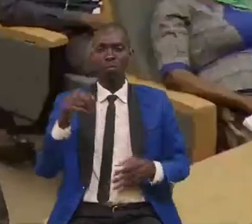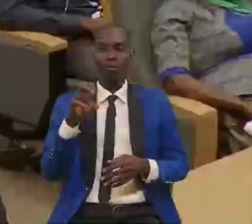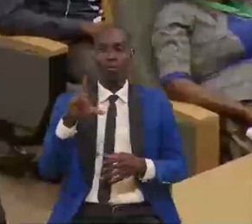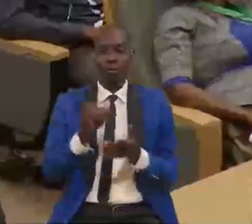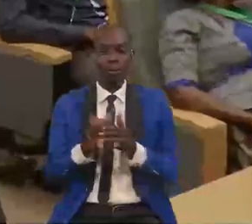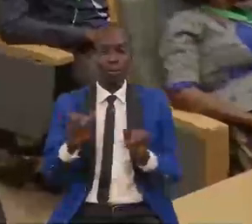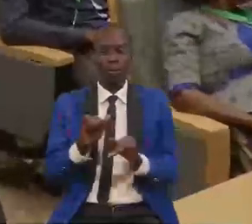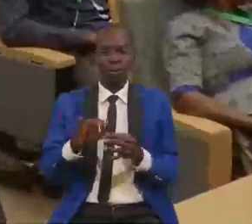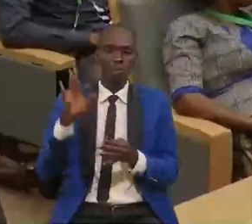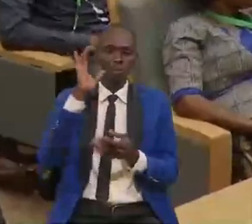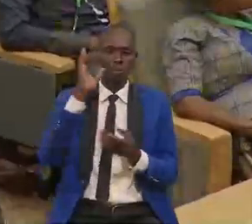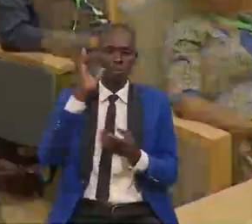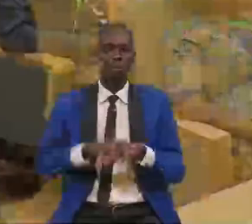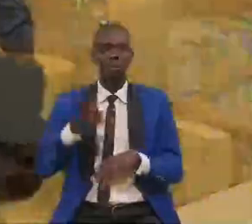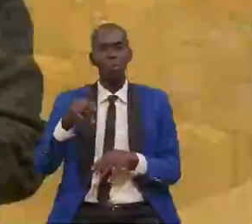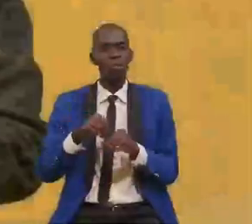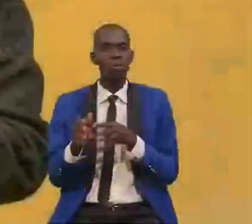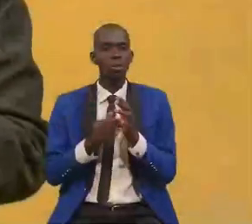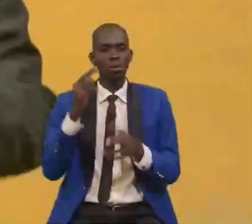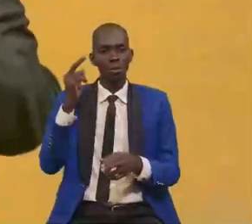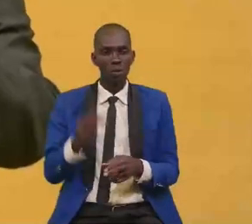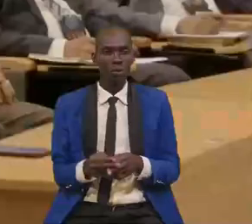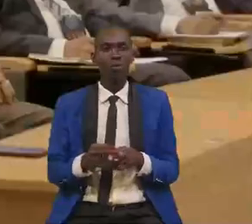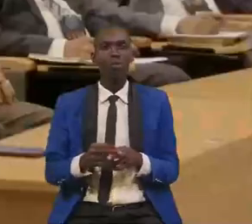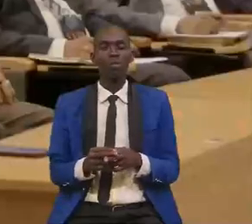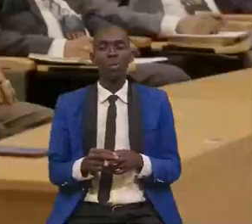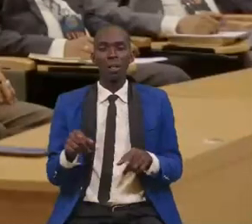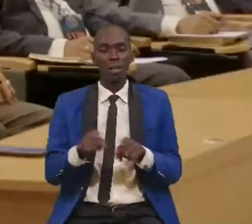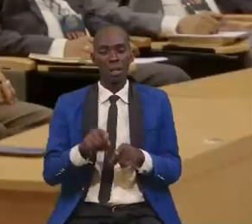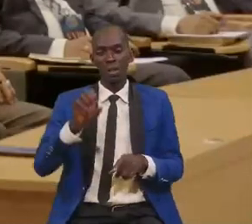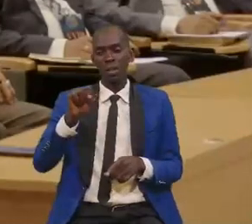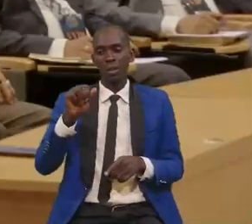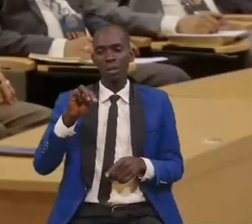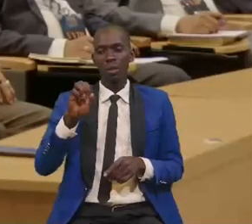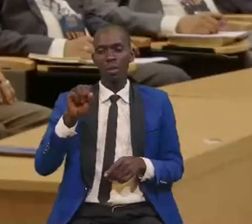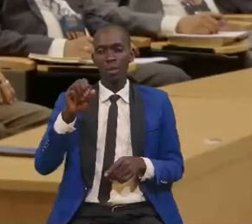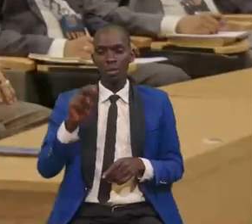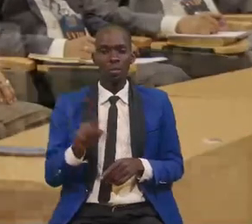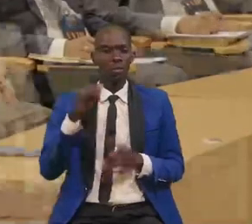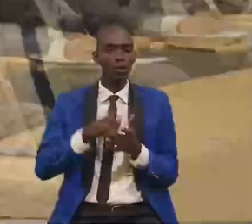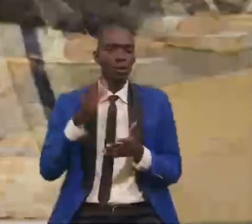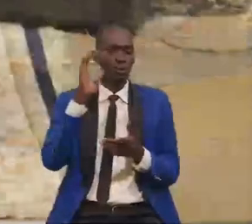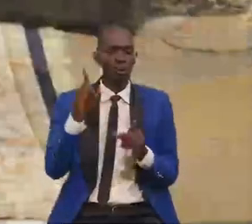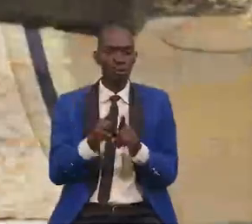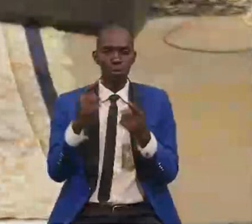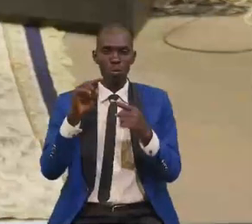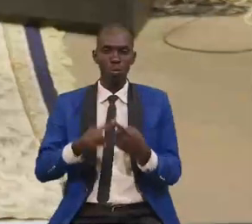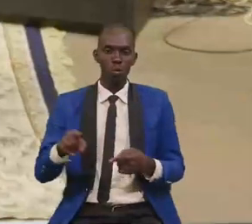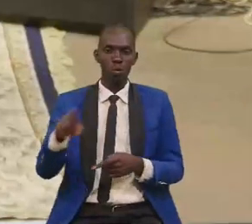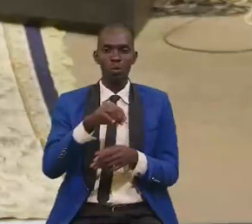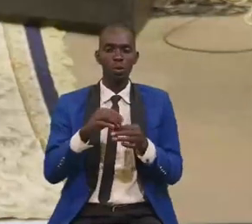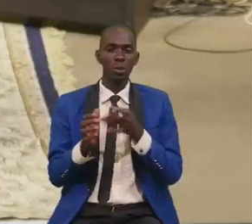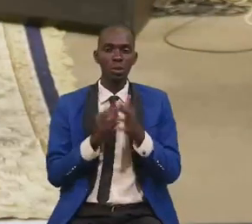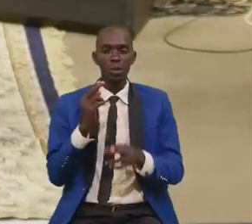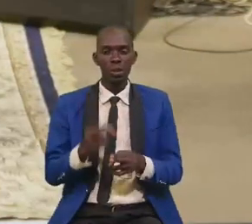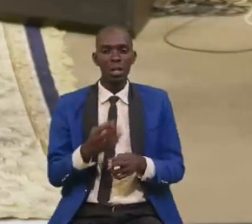toi. Comme Samson, ça viendra sur toi. Et ça va activer tout ce qui